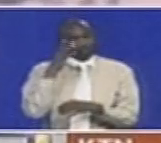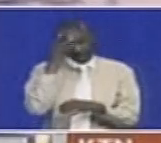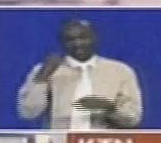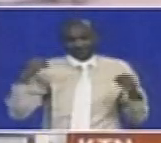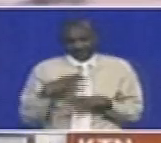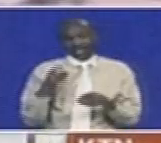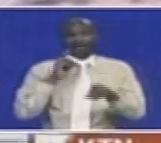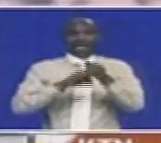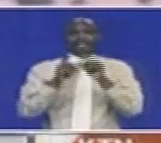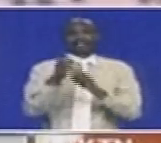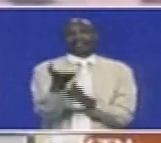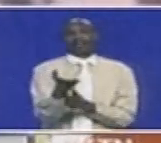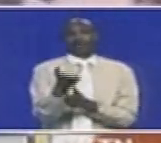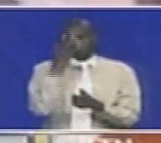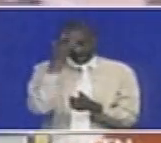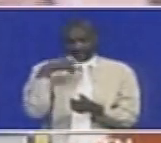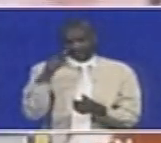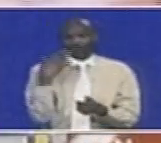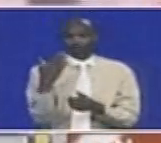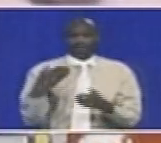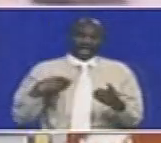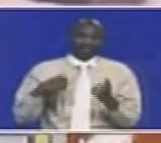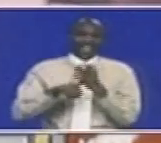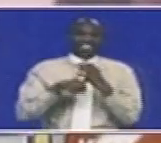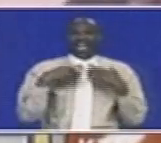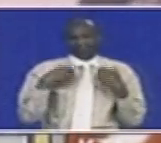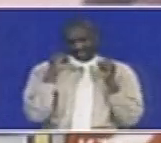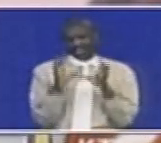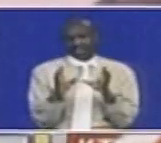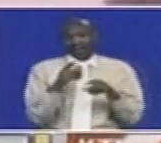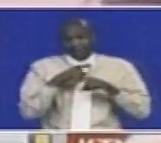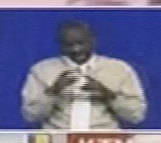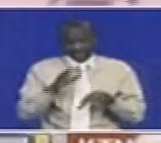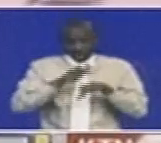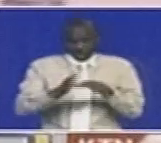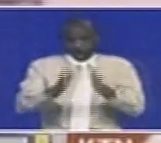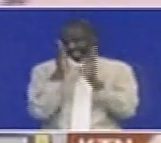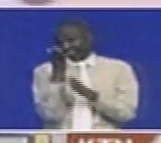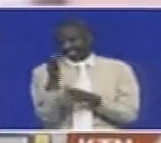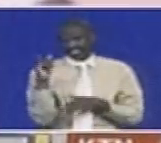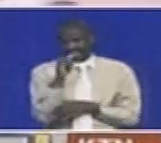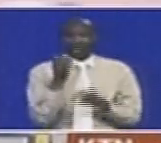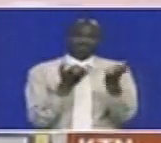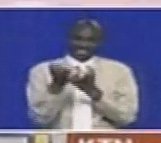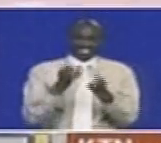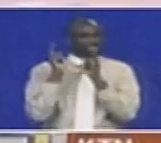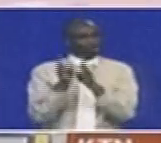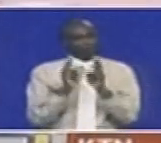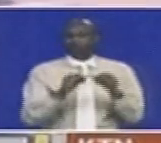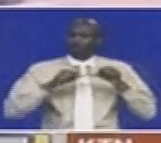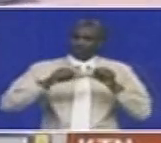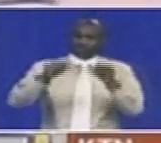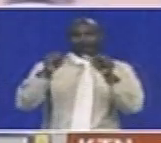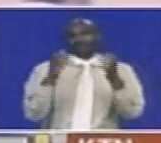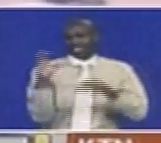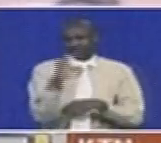kukamatwa kufuatia kukosa vibali muhimu kama vitambulisho. Lakini katika barabara za mtaa huu biashara inaendelea kunoga kwa